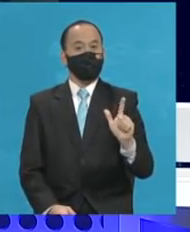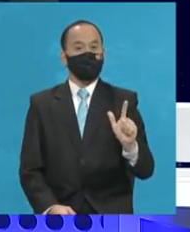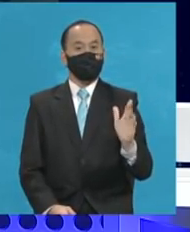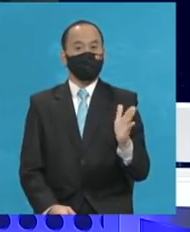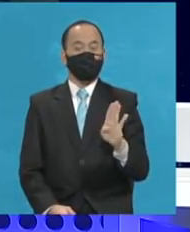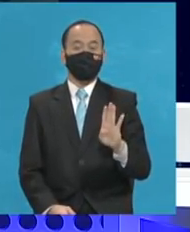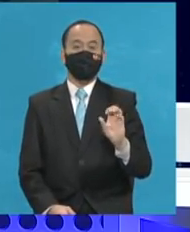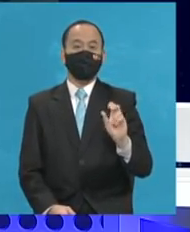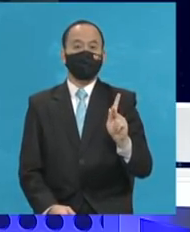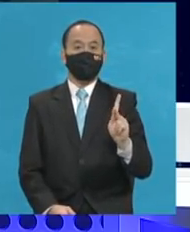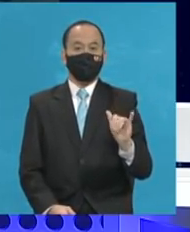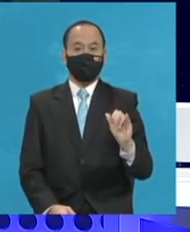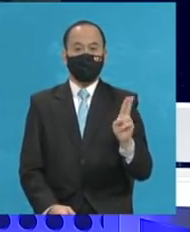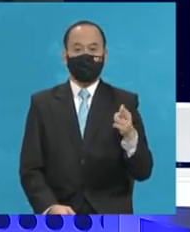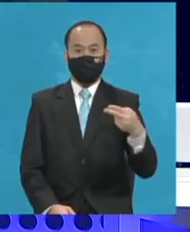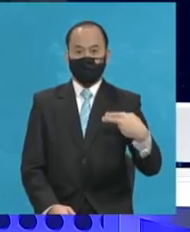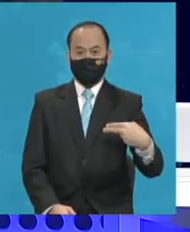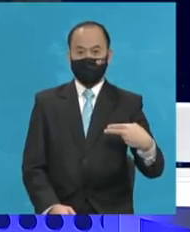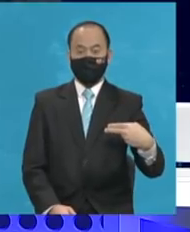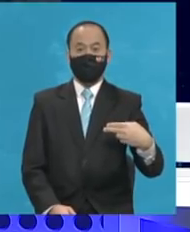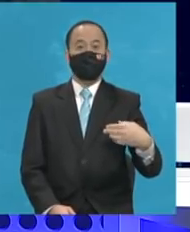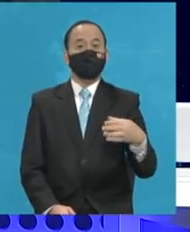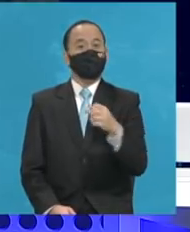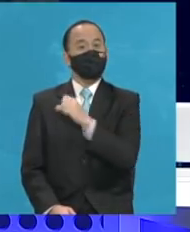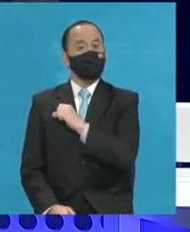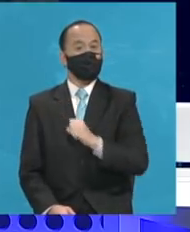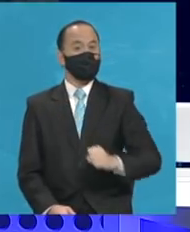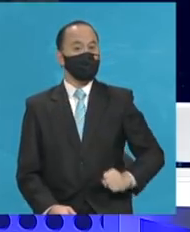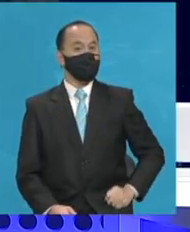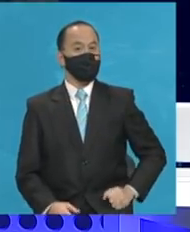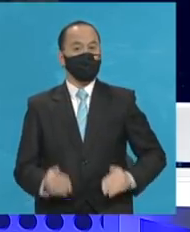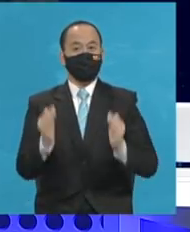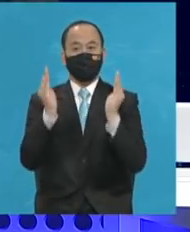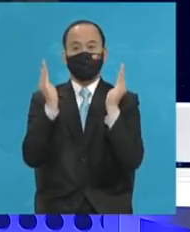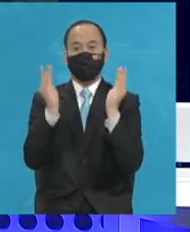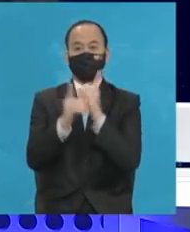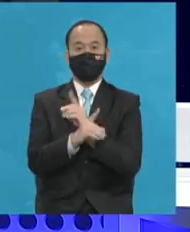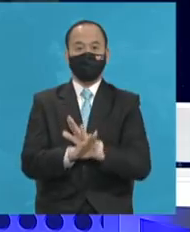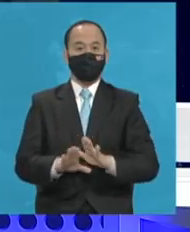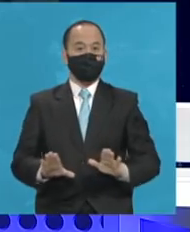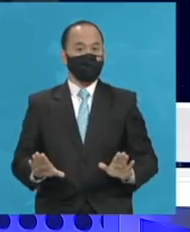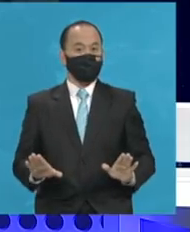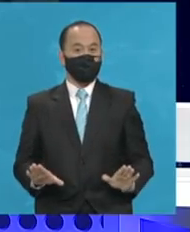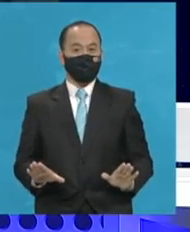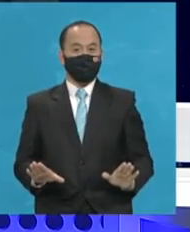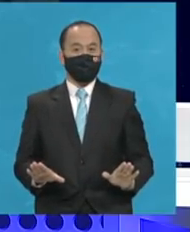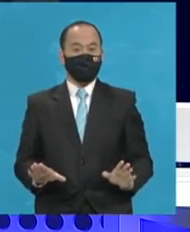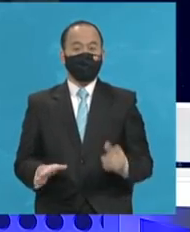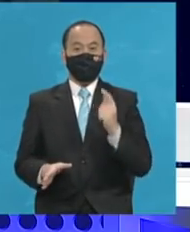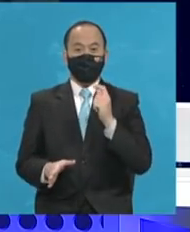almarhum Sultan Haji Umar Ali saifuddien Shadow kaliwedine Sultan dan ini peraturan negara Brunei Darussalam